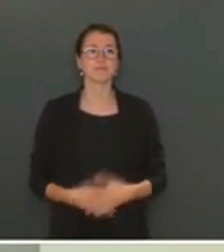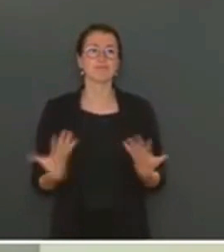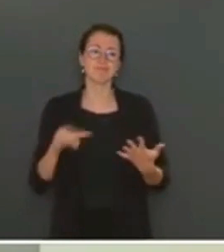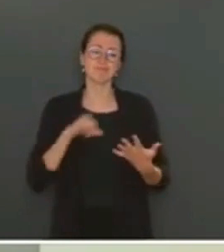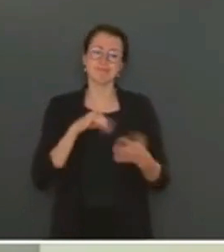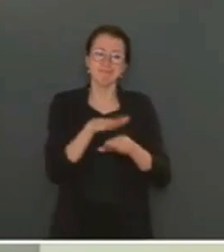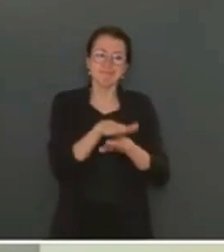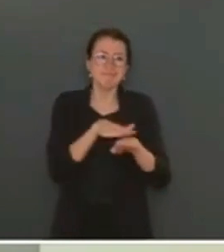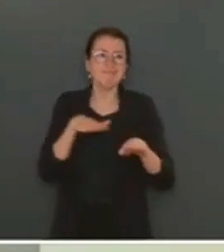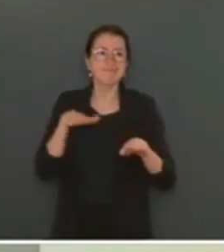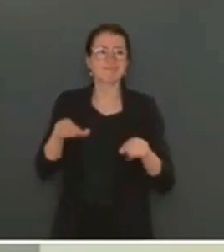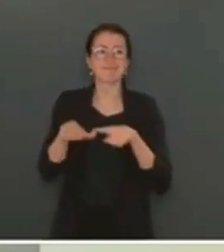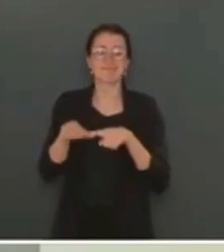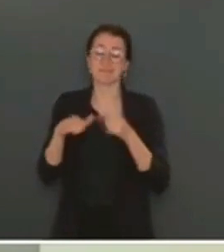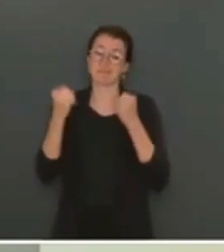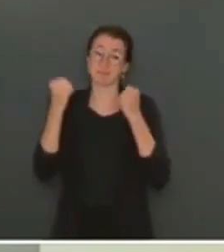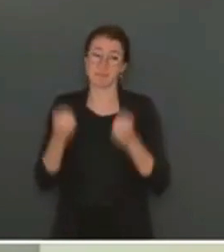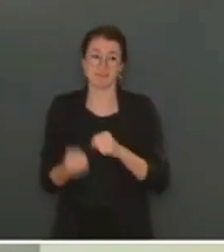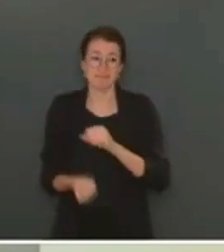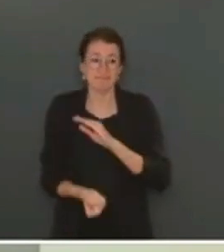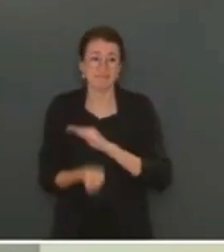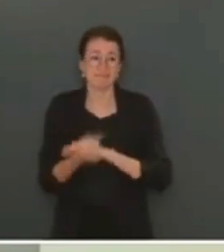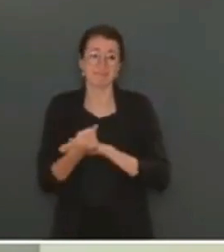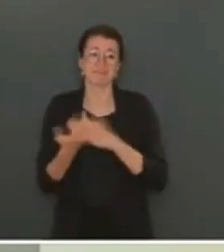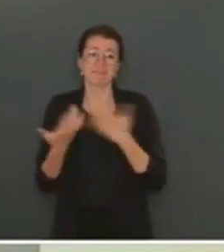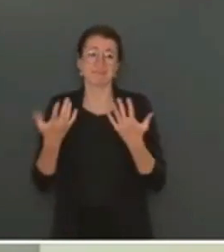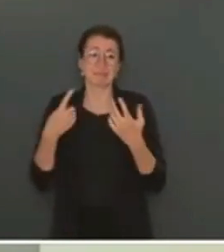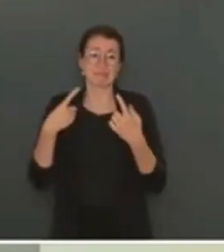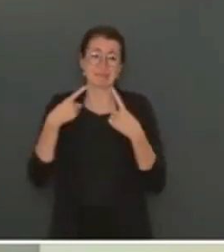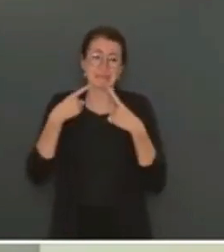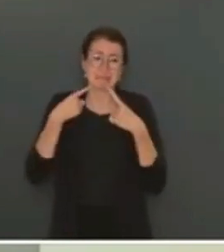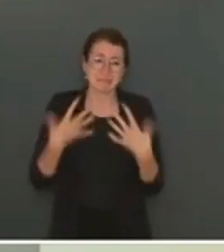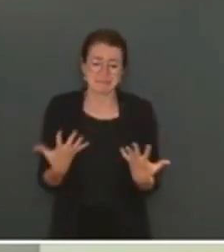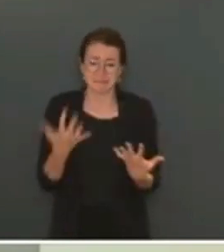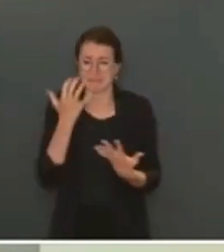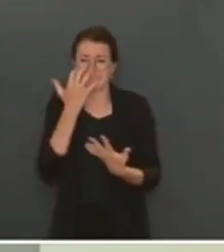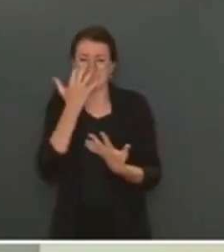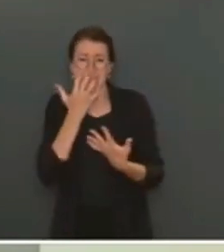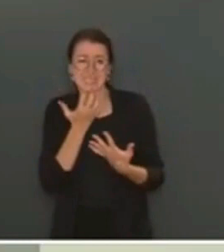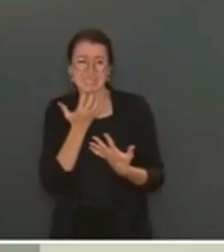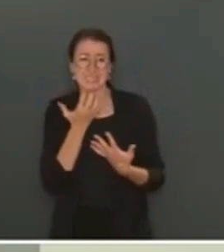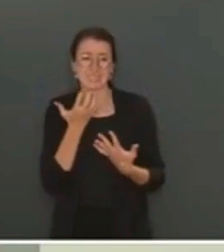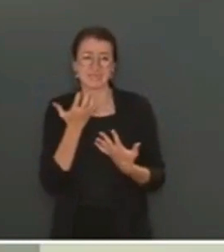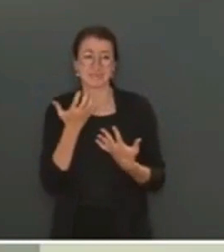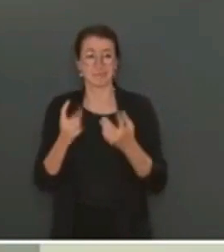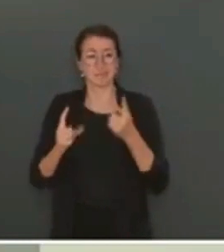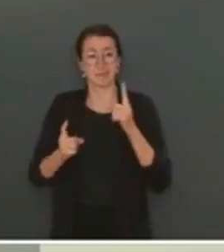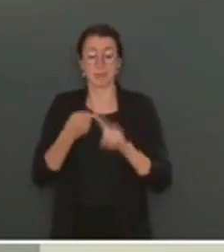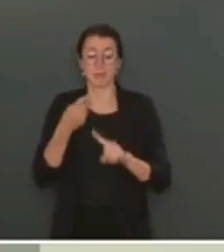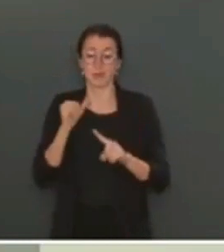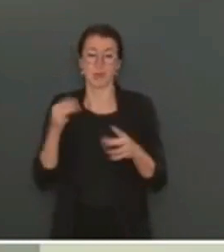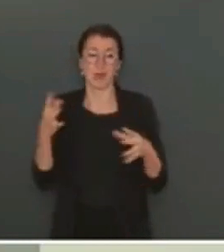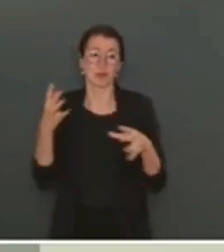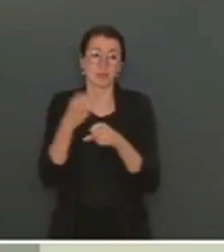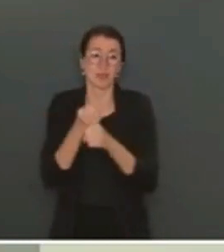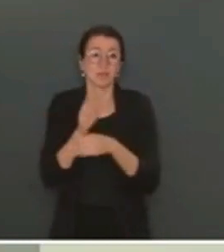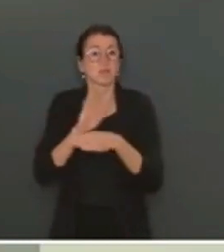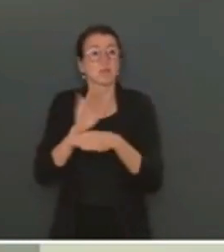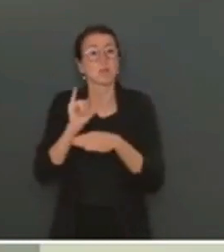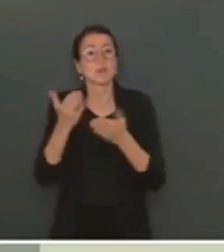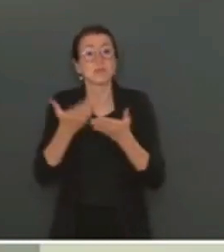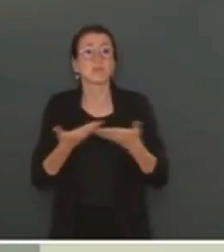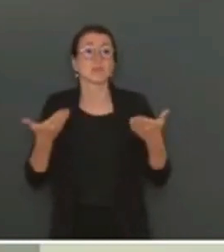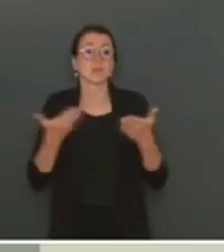pour laquelle un moment de partage est indispensable. Les funérailles en font partie. Nous avons donc décidé à l